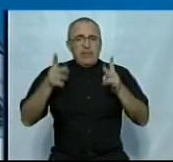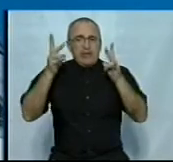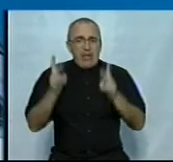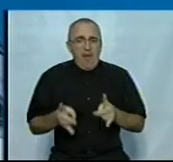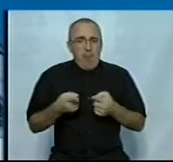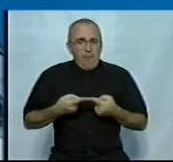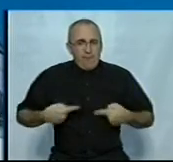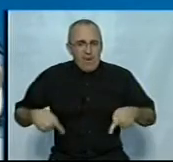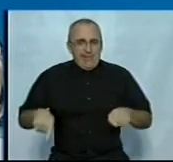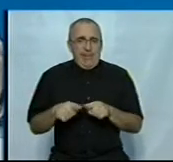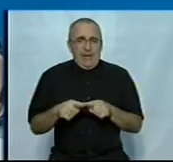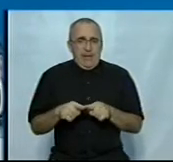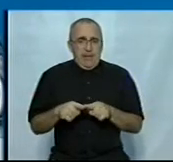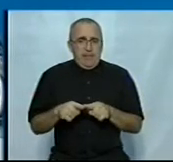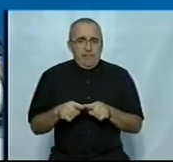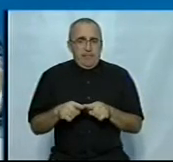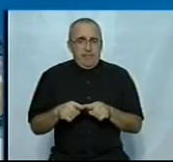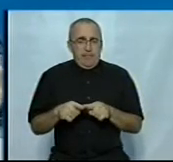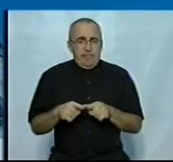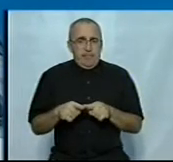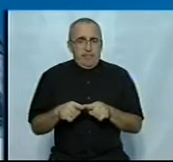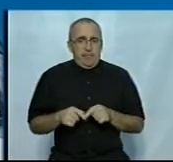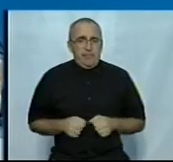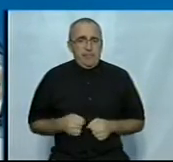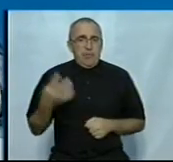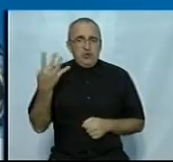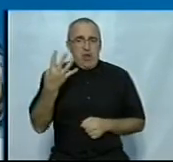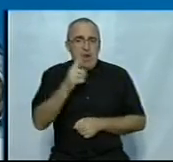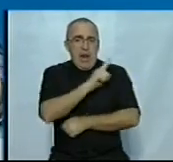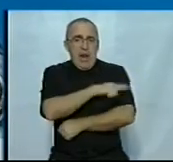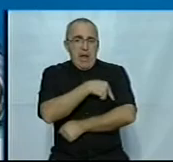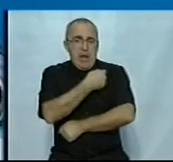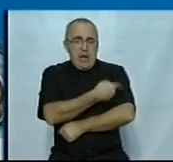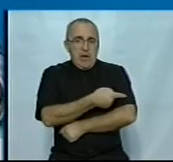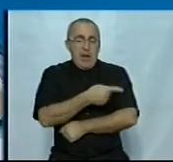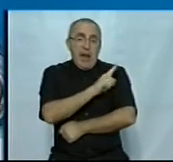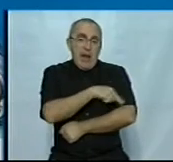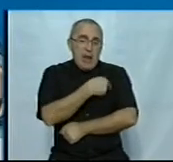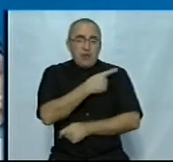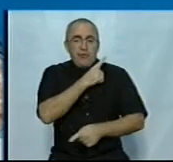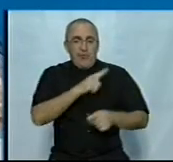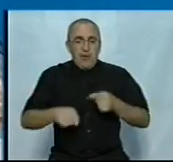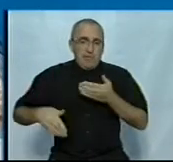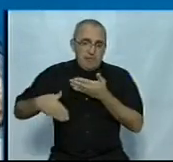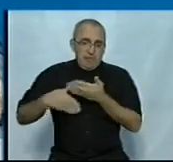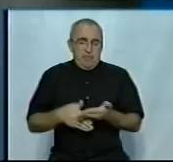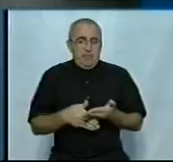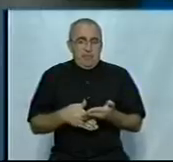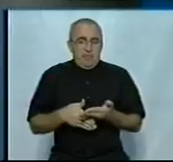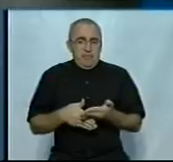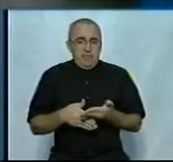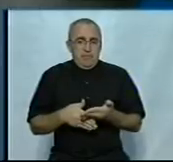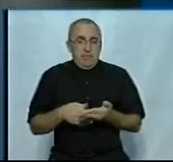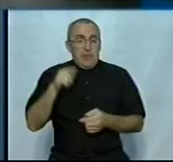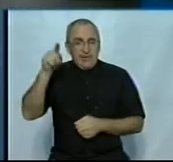травматологічне відділення в 4-й лікарні або лікарні швидкої медичної допомоги. І